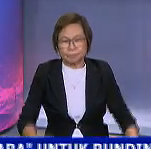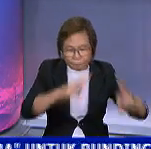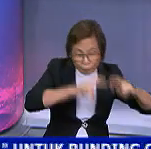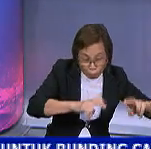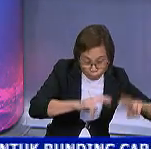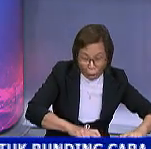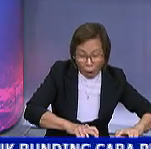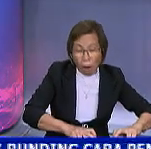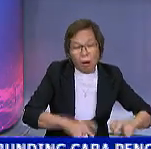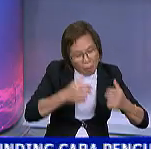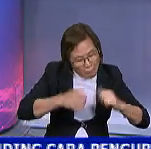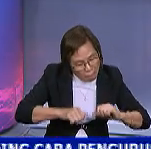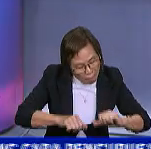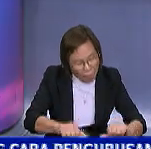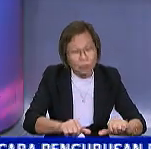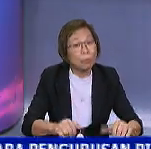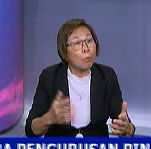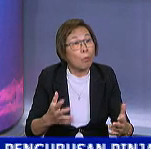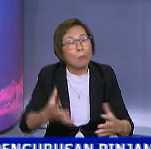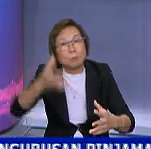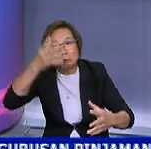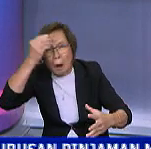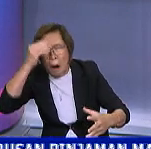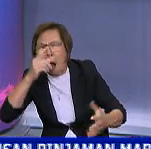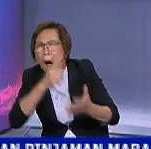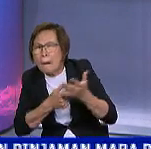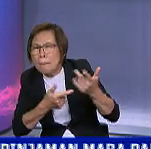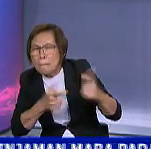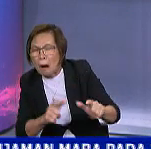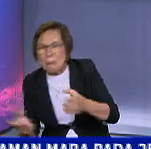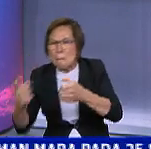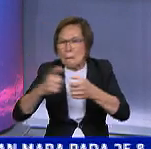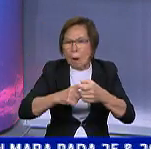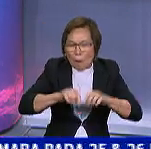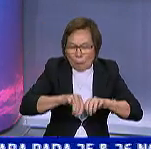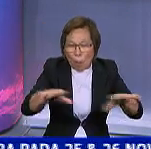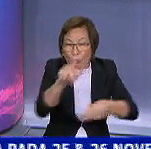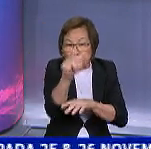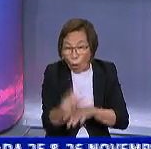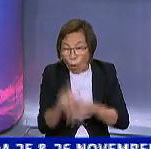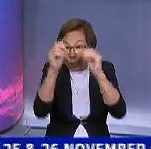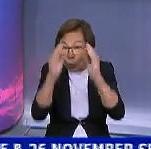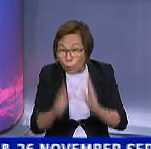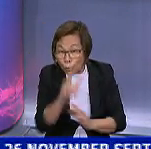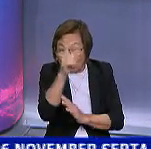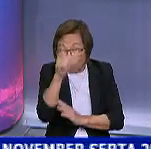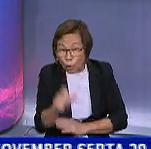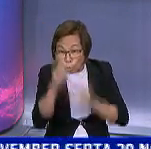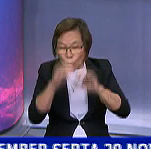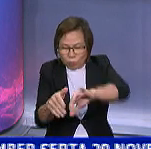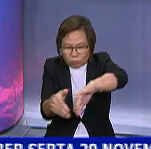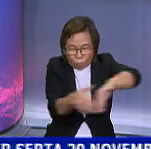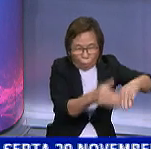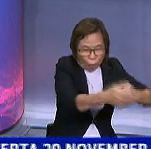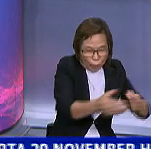Siasatan penuh masih dijalankan bagi mendapatkan gambaran sebenar berhubung isu tular seorang guru yang diasingkan